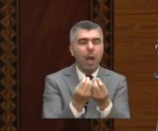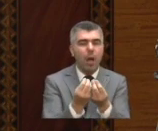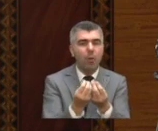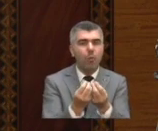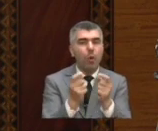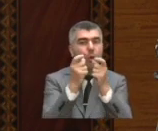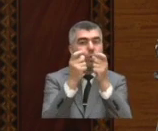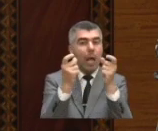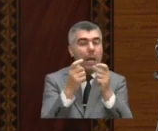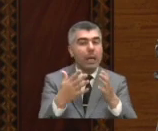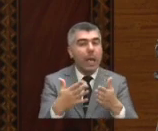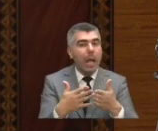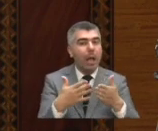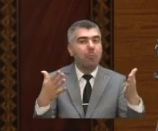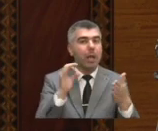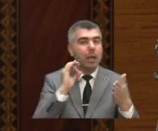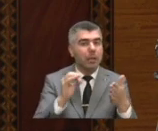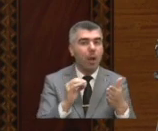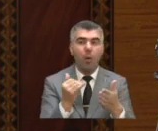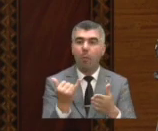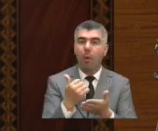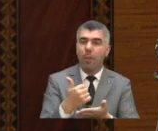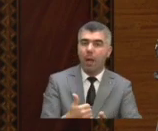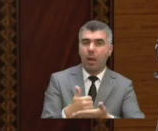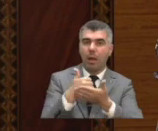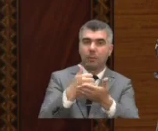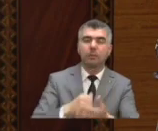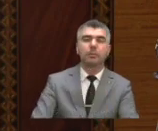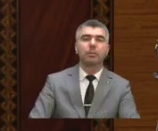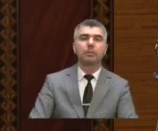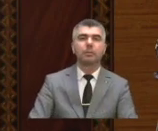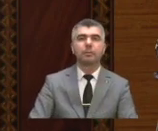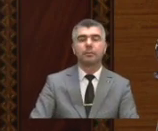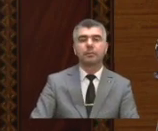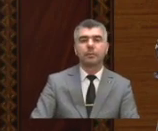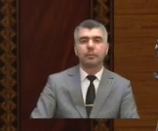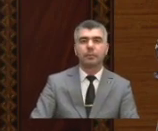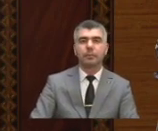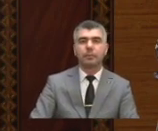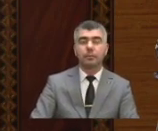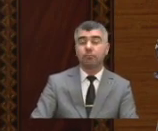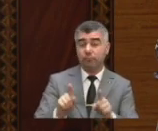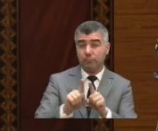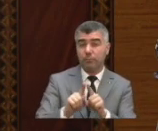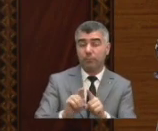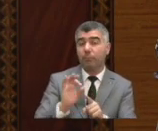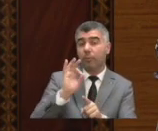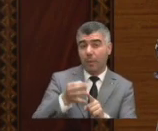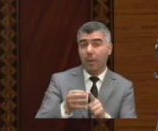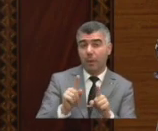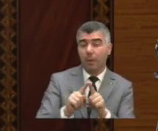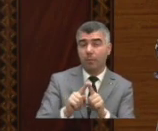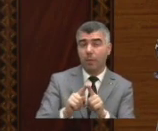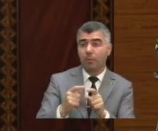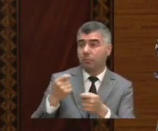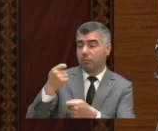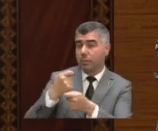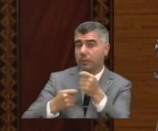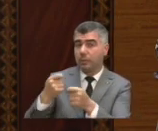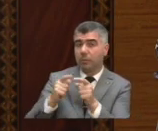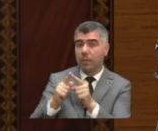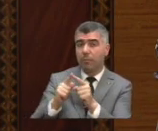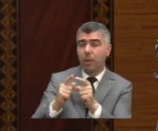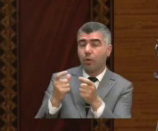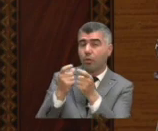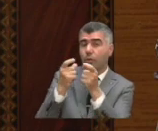الكبرى العموميه والخاصه ونظرا للدور الذي يلعبه مناخ الاعمال في نجاح الرهان القائم